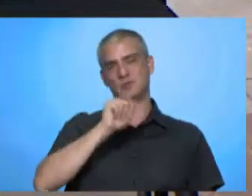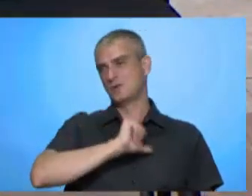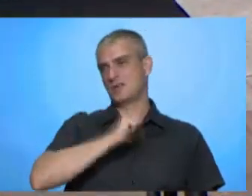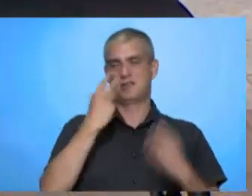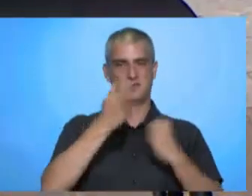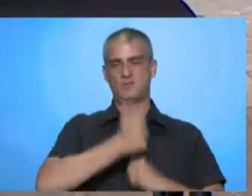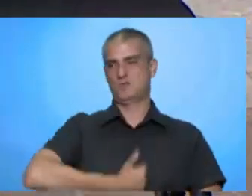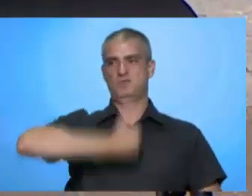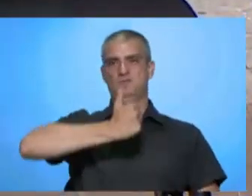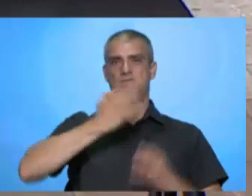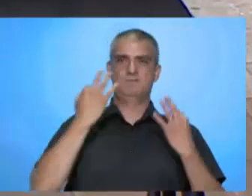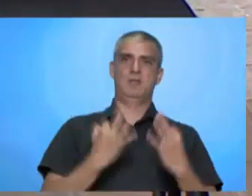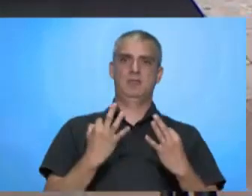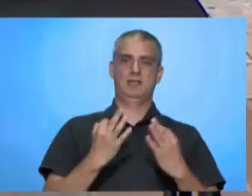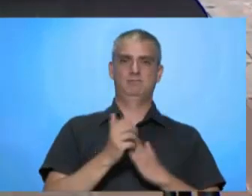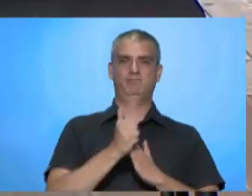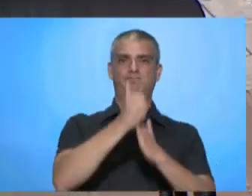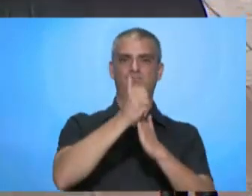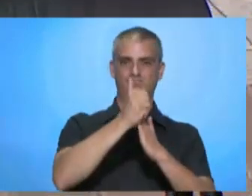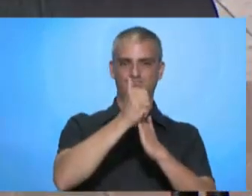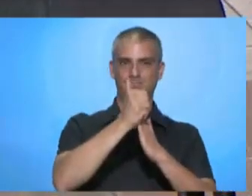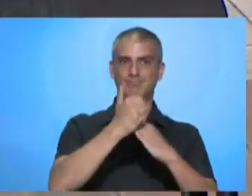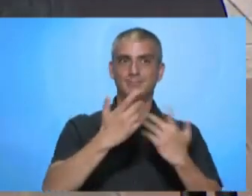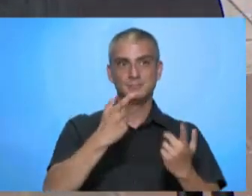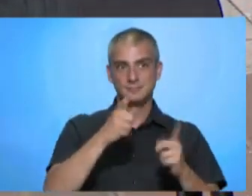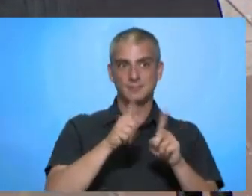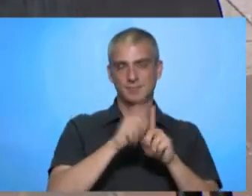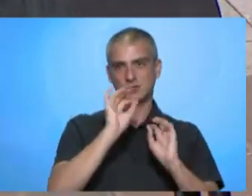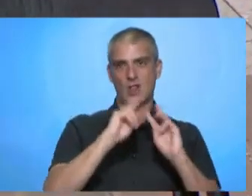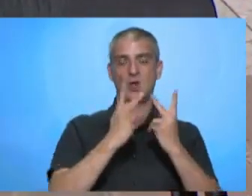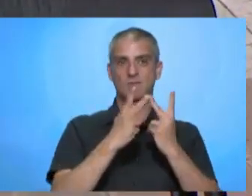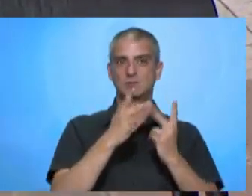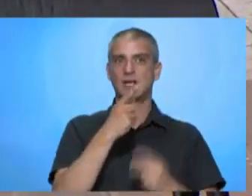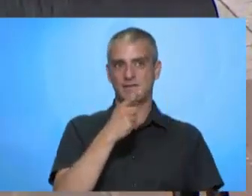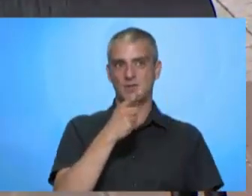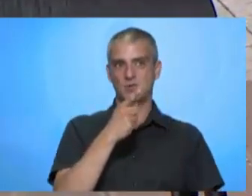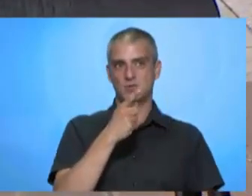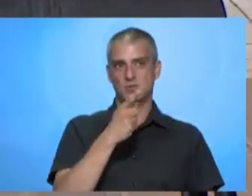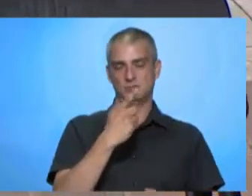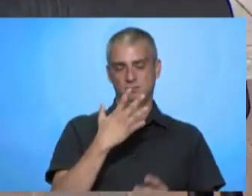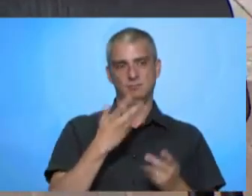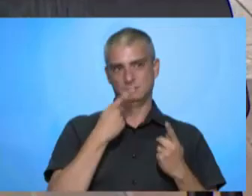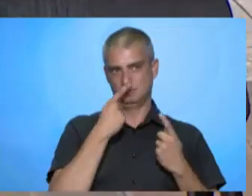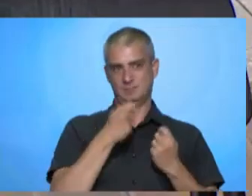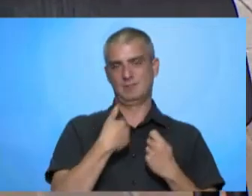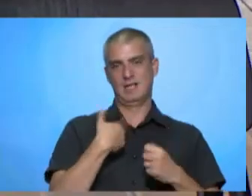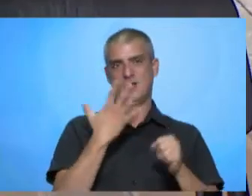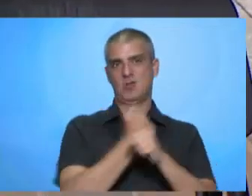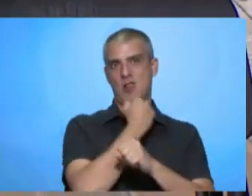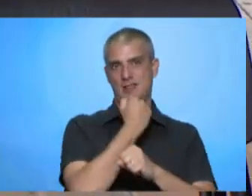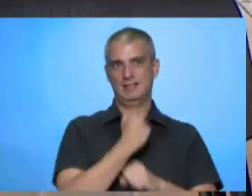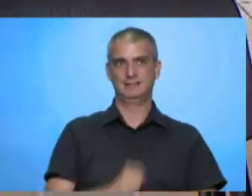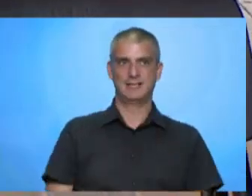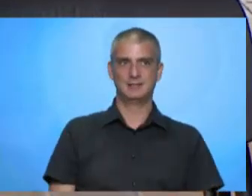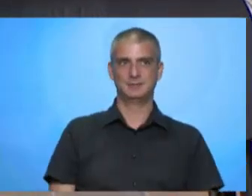He is the leader some kind in the team, and he will force us to win.